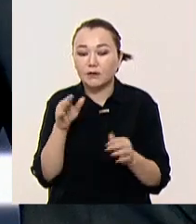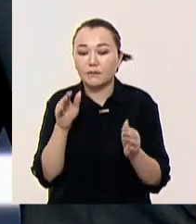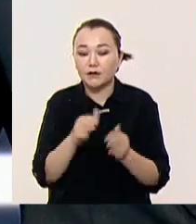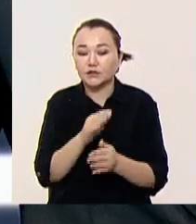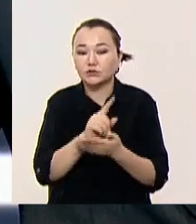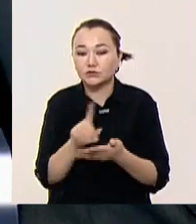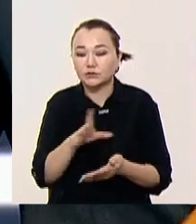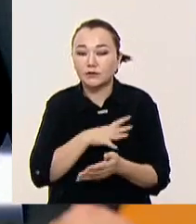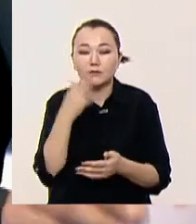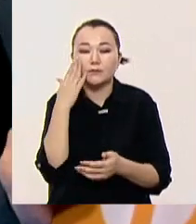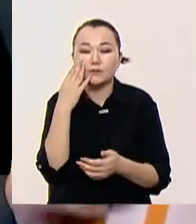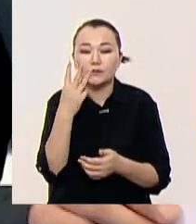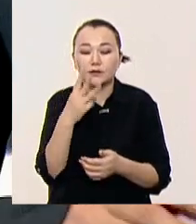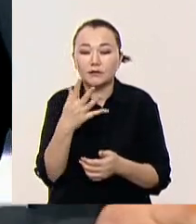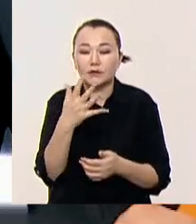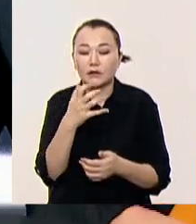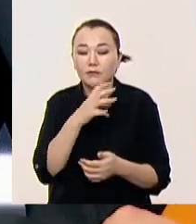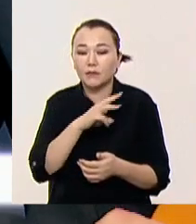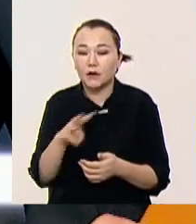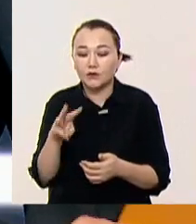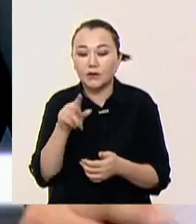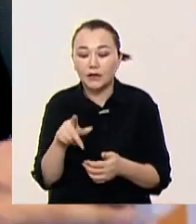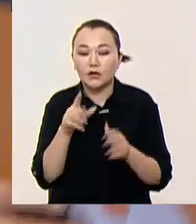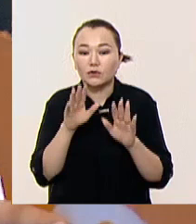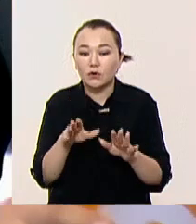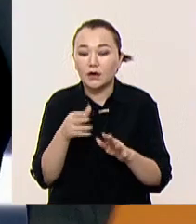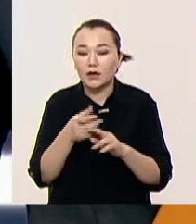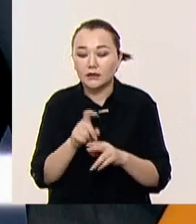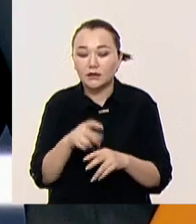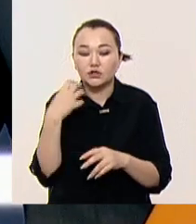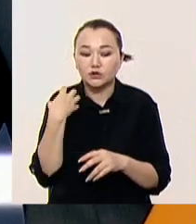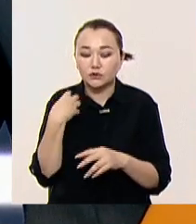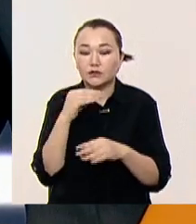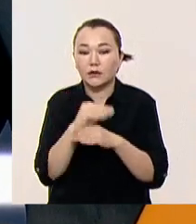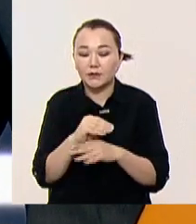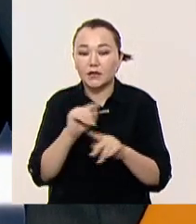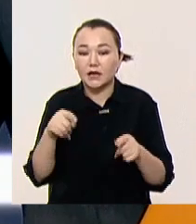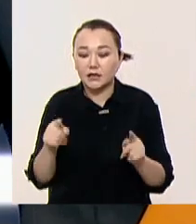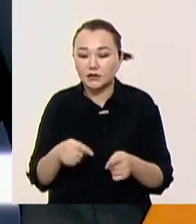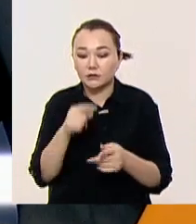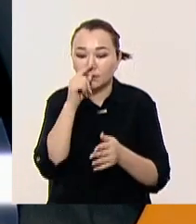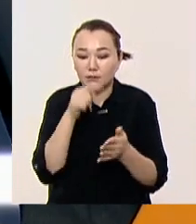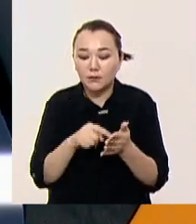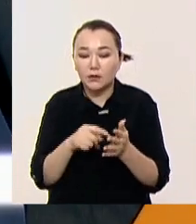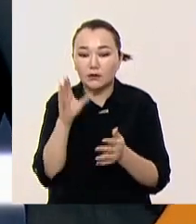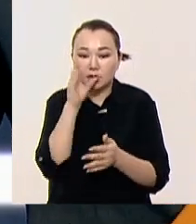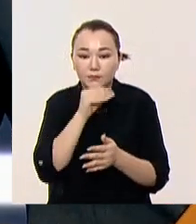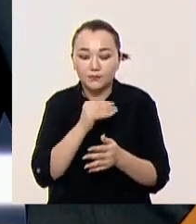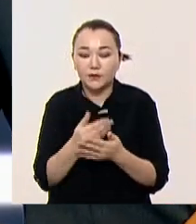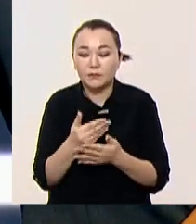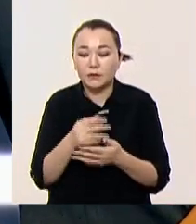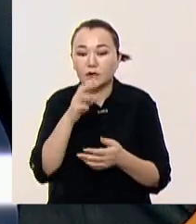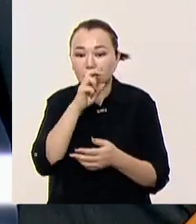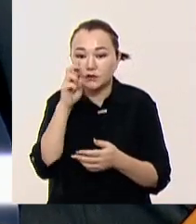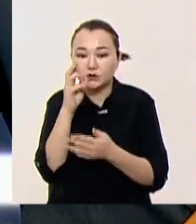тиіс. Бұл шамамен 3,5 миллион теңге. Міне, тек сонда ғана шенеунік қосымша шектеулерге тап болуы мүмкін. Мәселен,